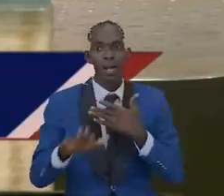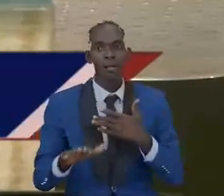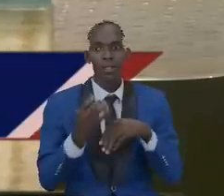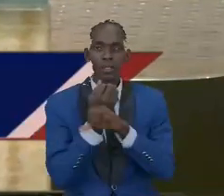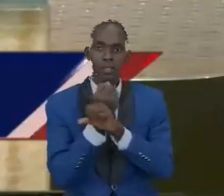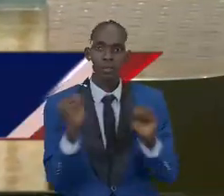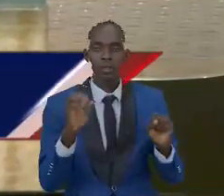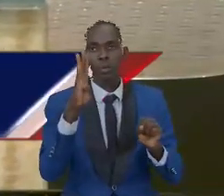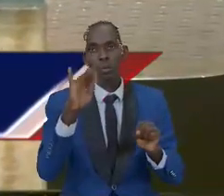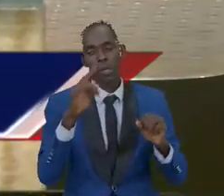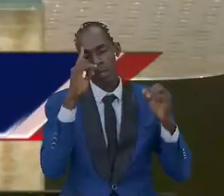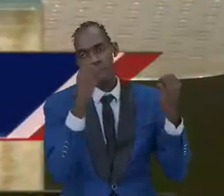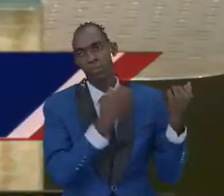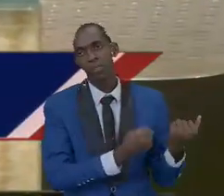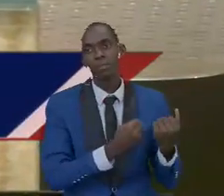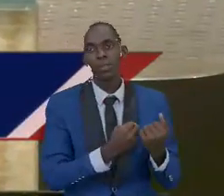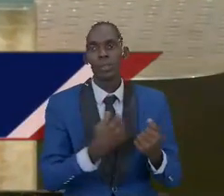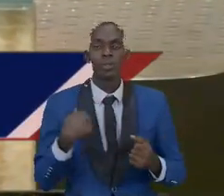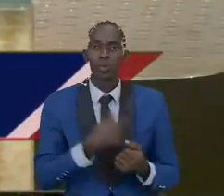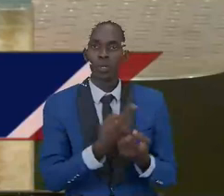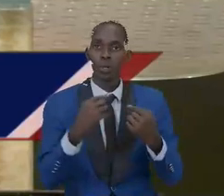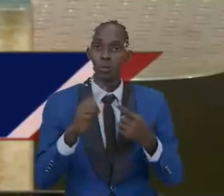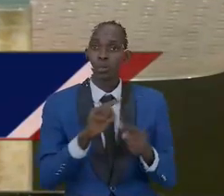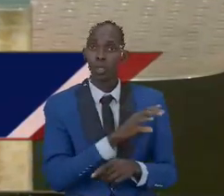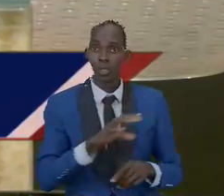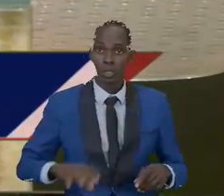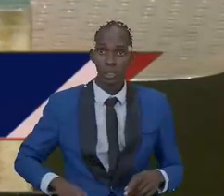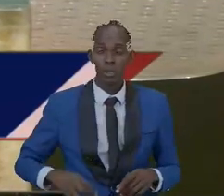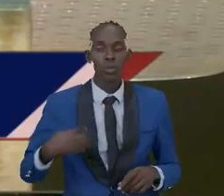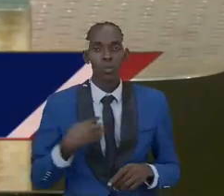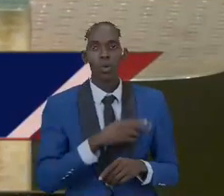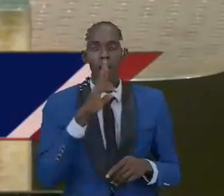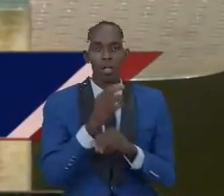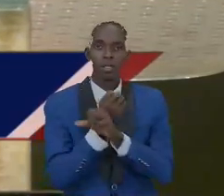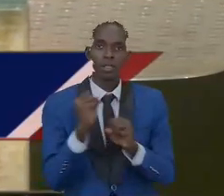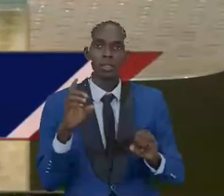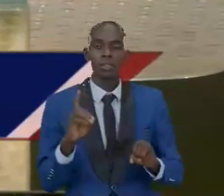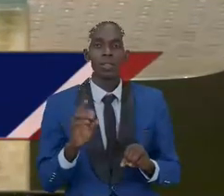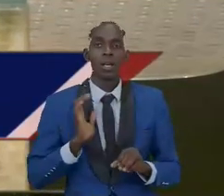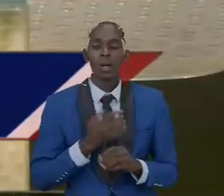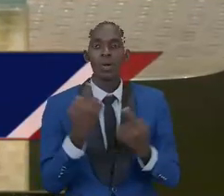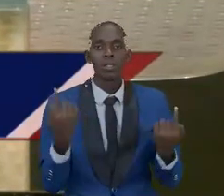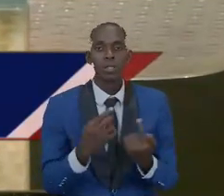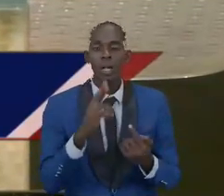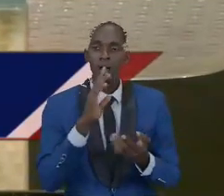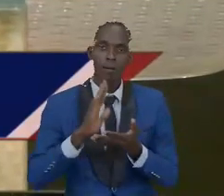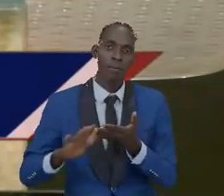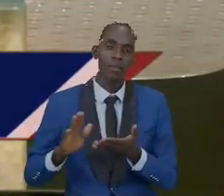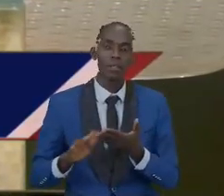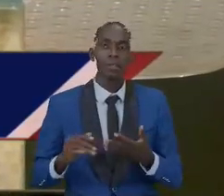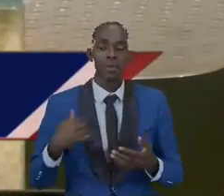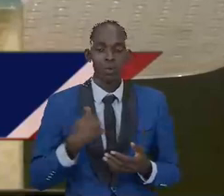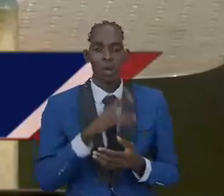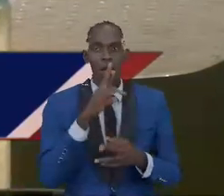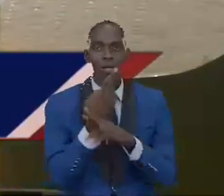foi nous sommes venus à Christ nous sommes justifiés nos péchés sont pardonnés nous sommes